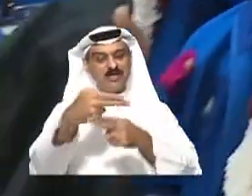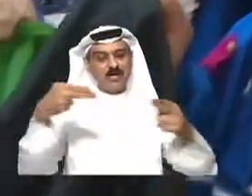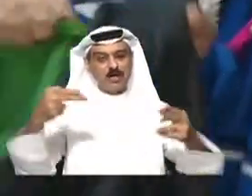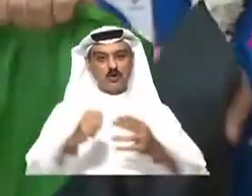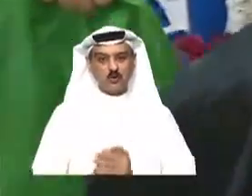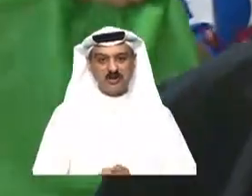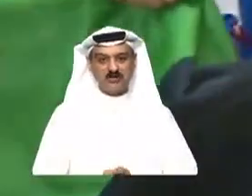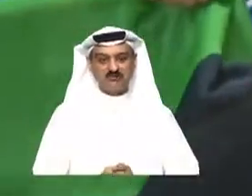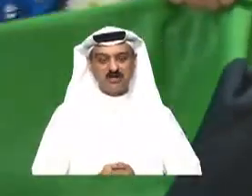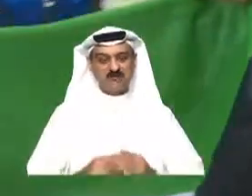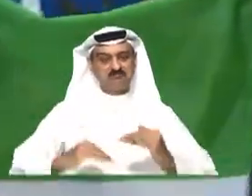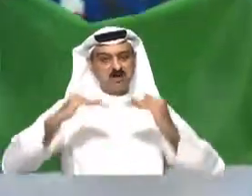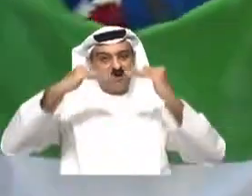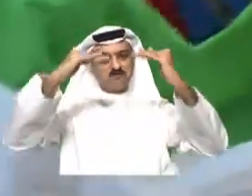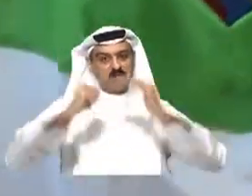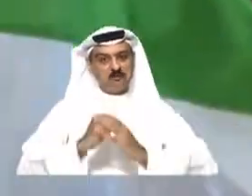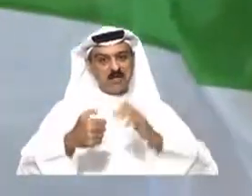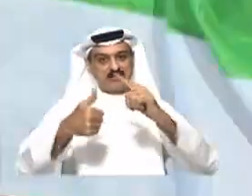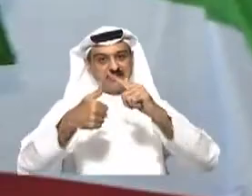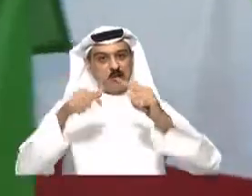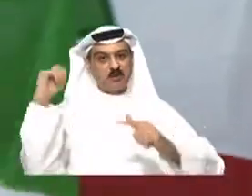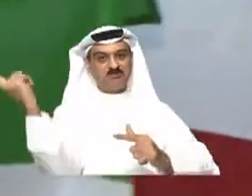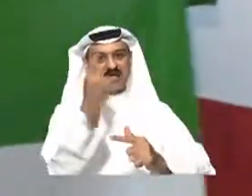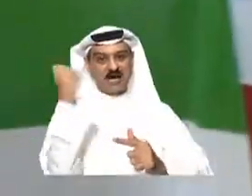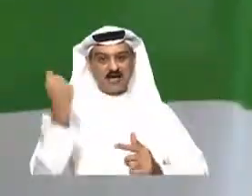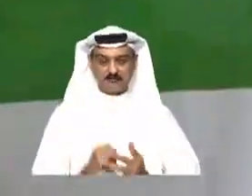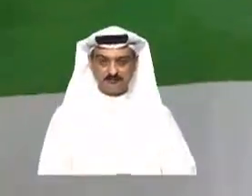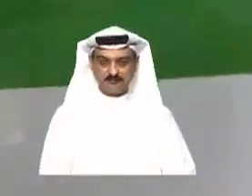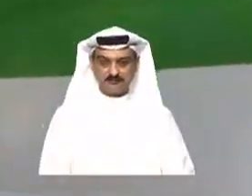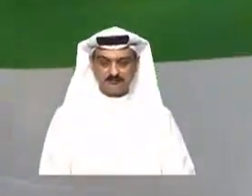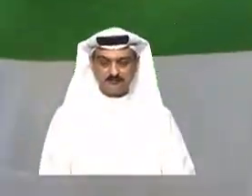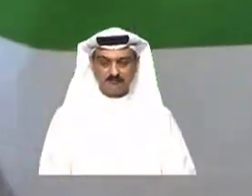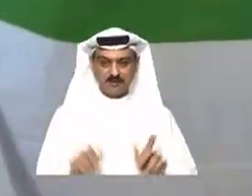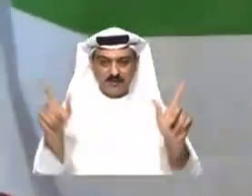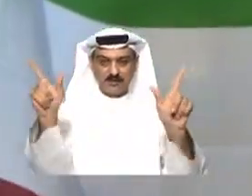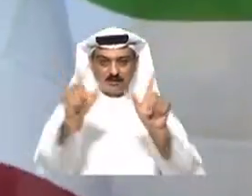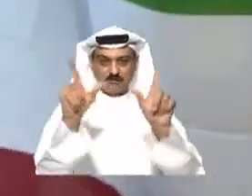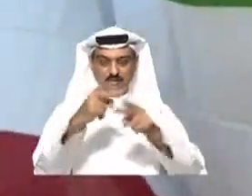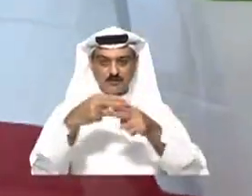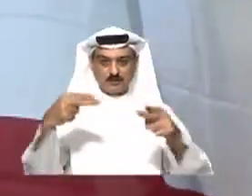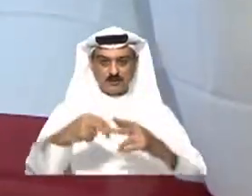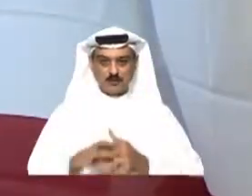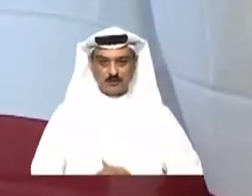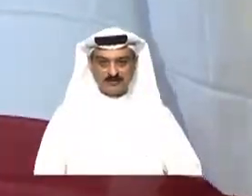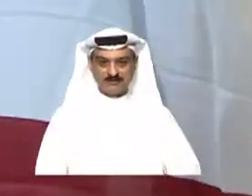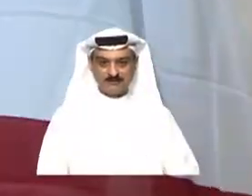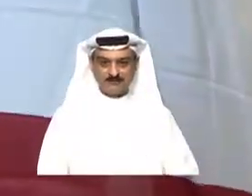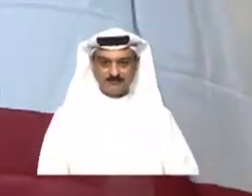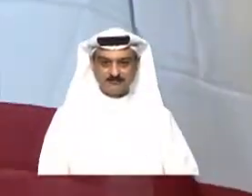لتصدر منصات التتويج العالمية. فهد التركي، تلفزيون دولة الكويت.